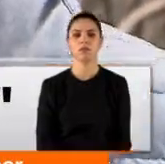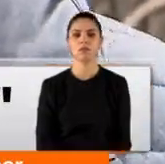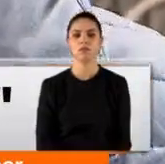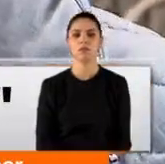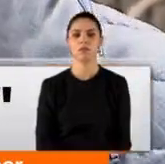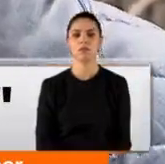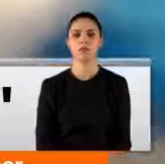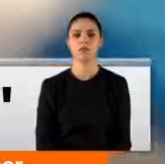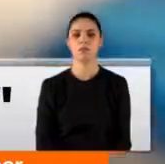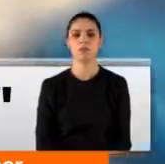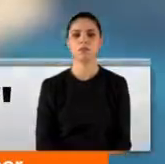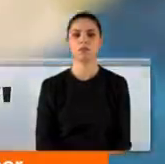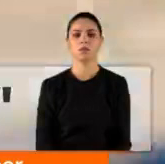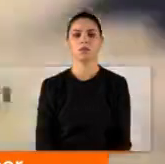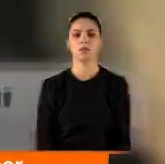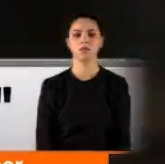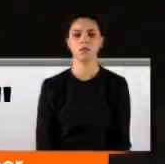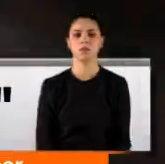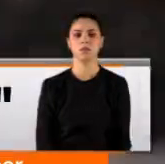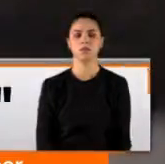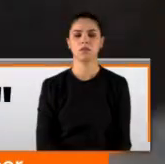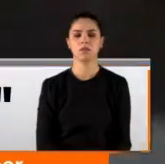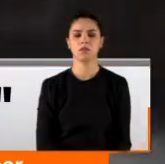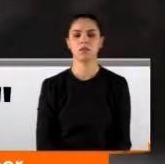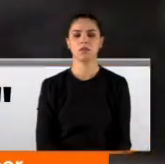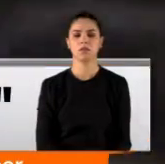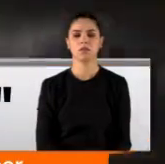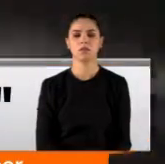Yanımızda birisi olmadı. Bunlar çamaşır.